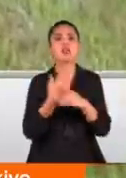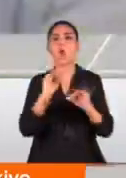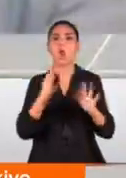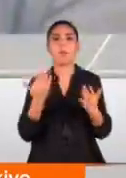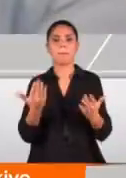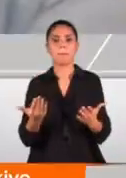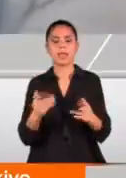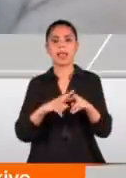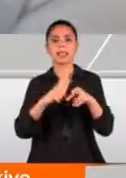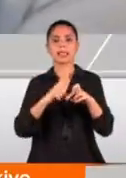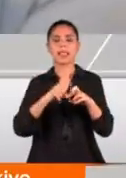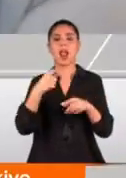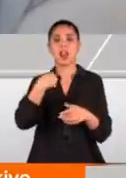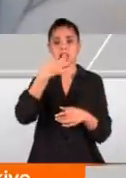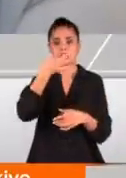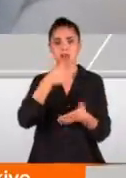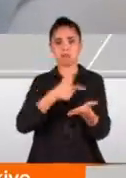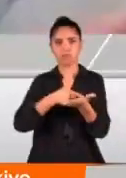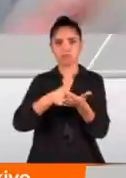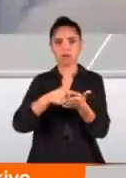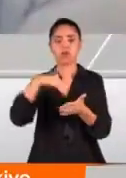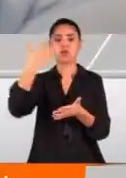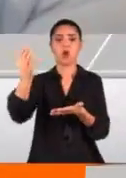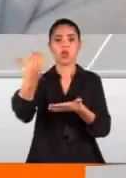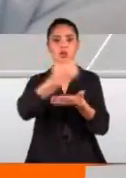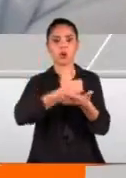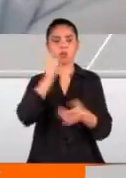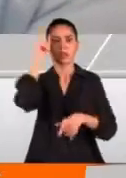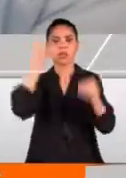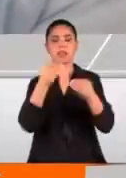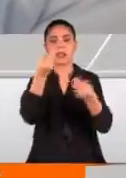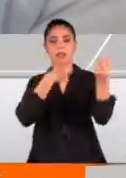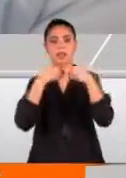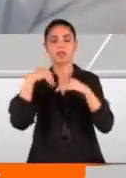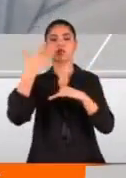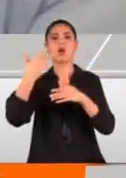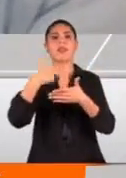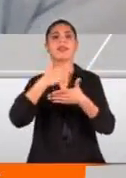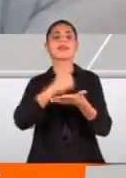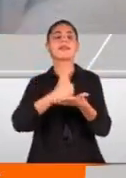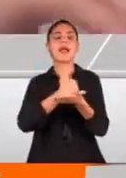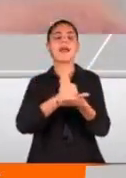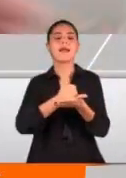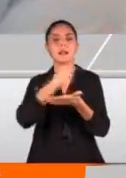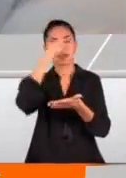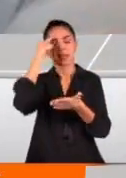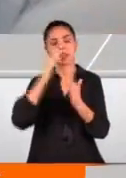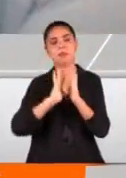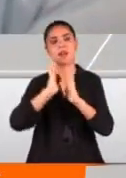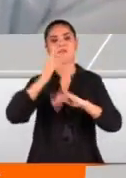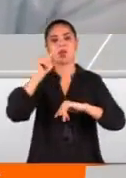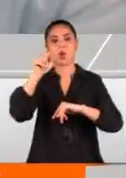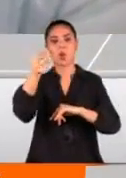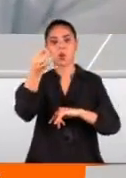çıkabiliyor. Narı bugün ilaçladık, hemen hasat ettik ve insanlar tüketti. Zehirlenme ihtimali çok fazla. O ilacın